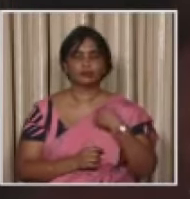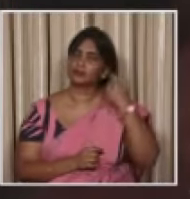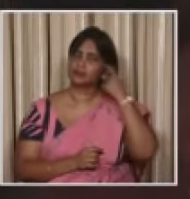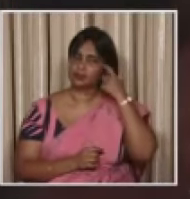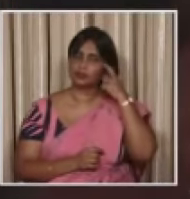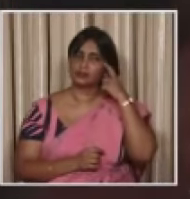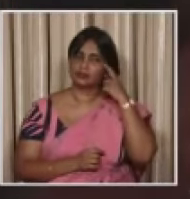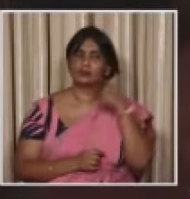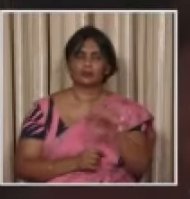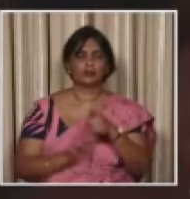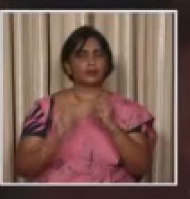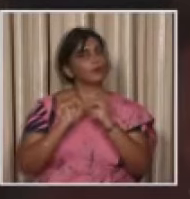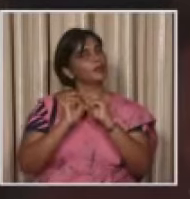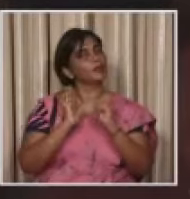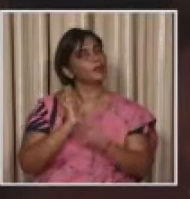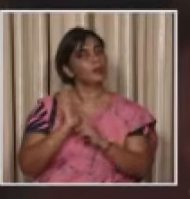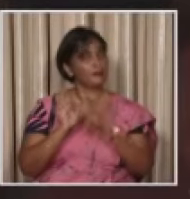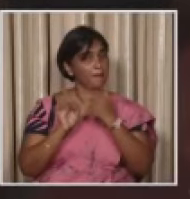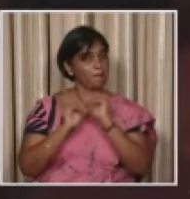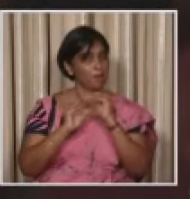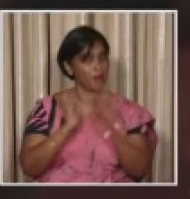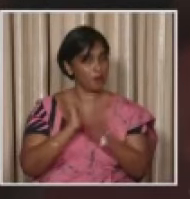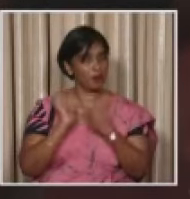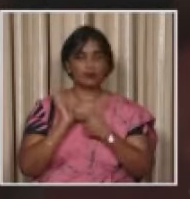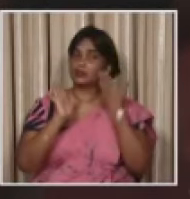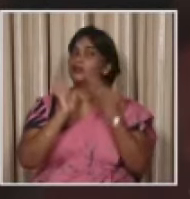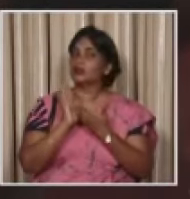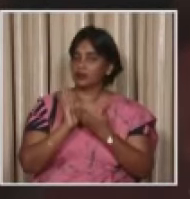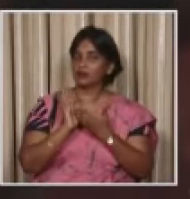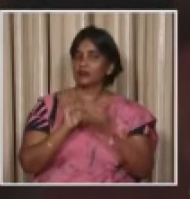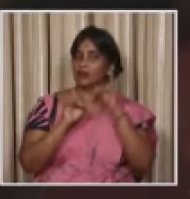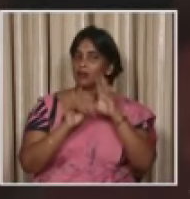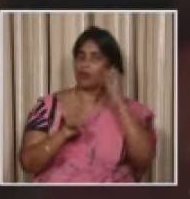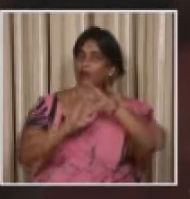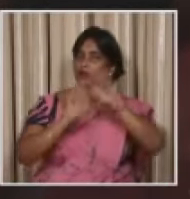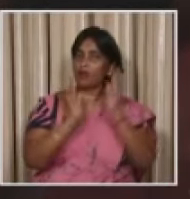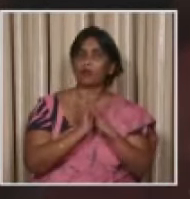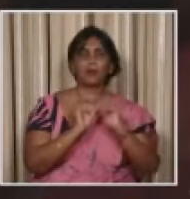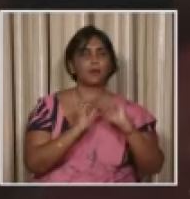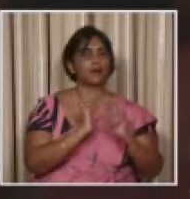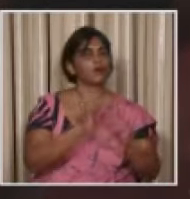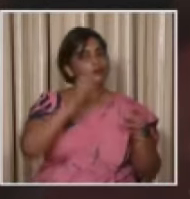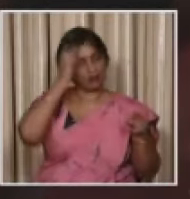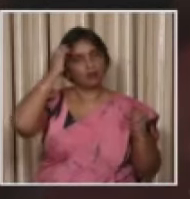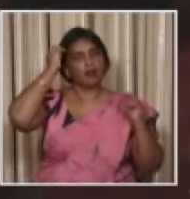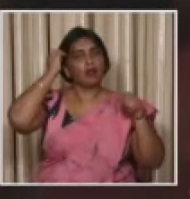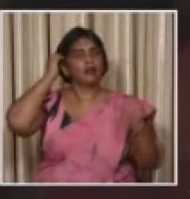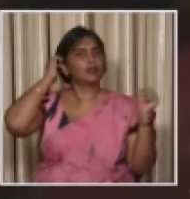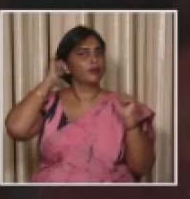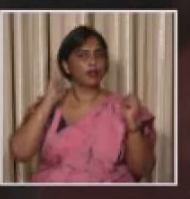හිතෙන්නේ මේ පනතෙනුත් මෙතුමන්ලා ප්‍රතිපත්තියෙන් ඉදිරිපත් කළා තියෙනවා මේ අපි ඉදිරිපත් කළා තියෙන සියලු දේ අද බය වෙන්නේ